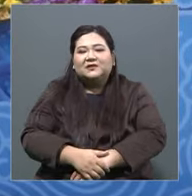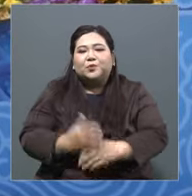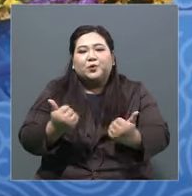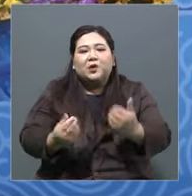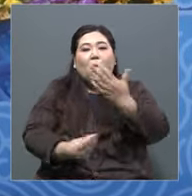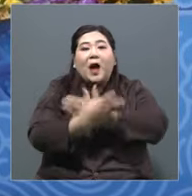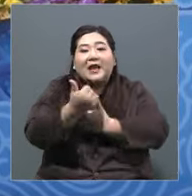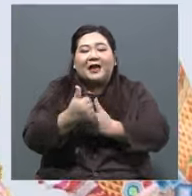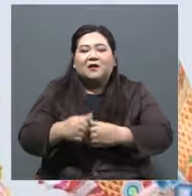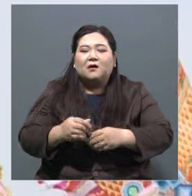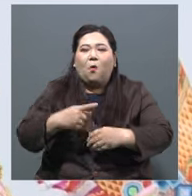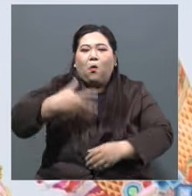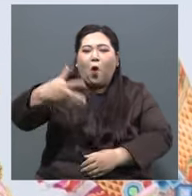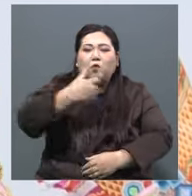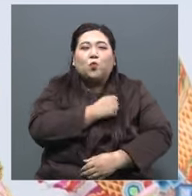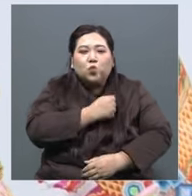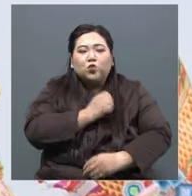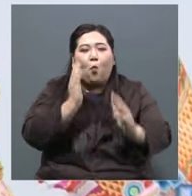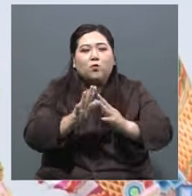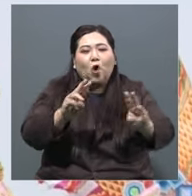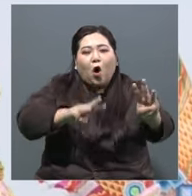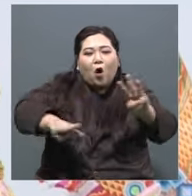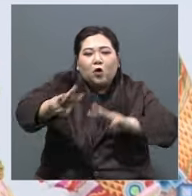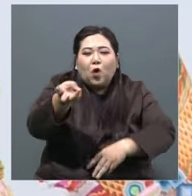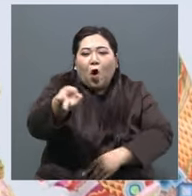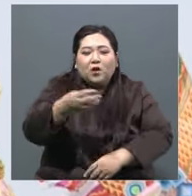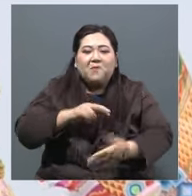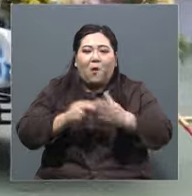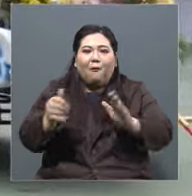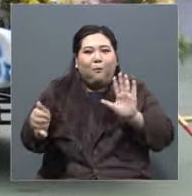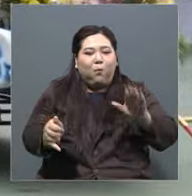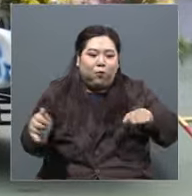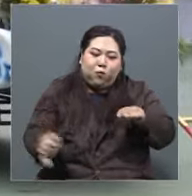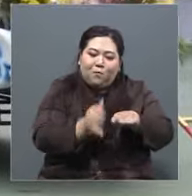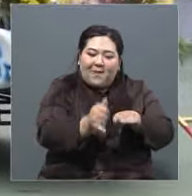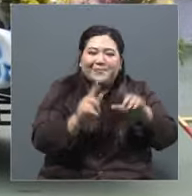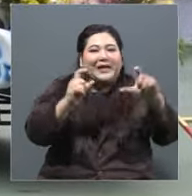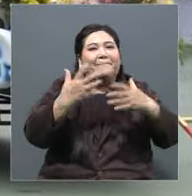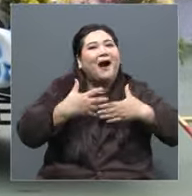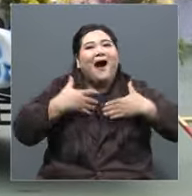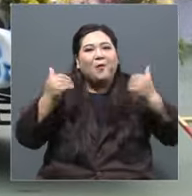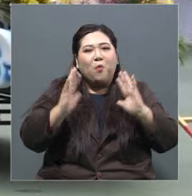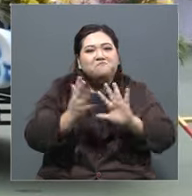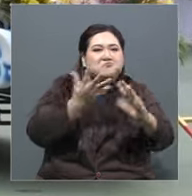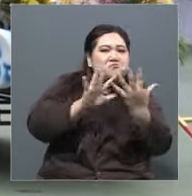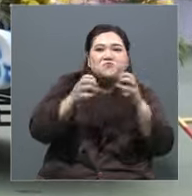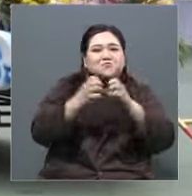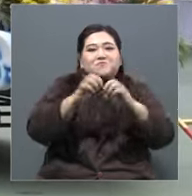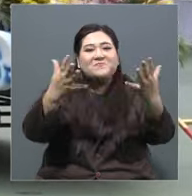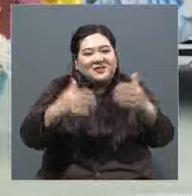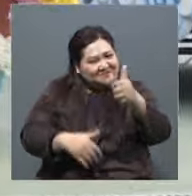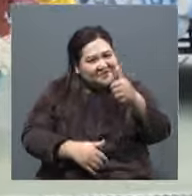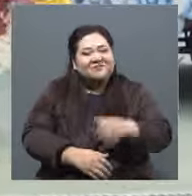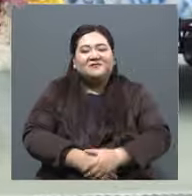ได้ไปดูใกล้ชิดไงไม่ต้องไปเบียดกันไม่ต้องคนไม่ต้องเบียดเสียดยัดเยียดกันเท่าไหร่เนี่ยนะครับนี่คือรถที่แห่กันใน